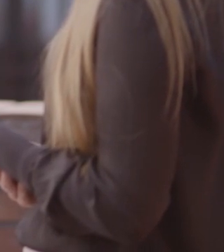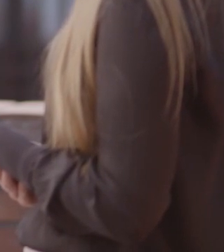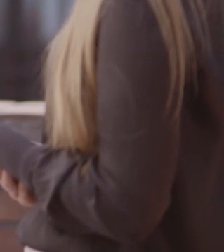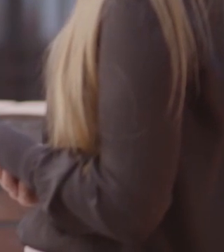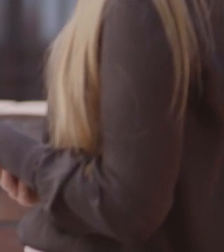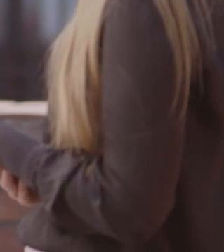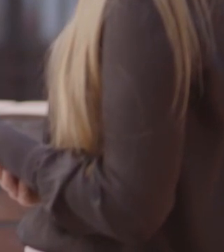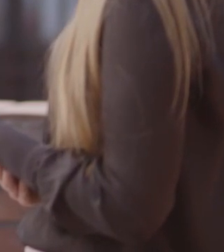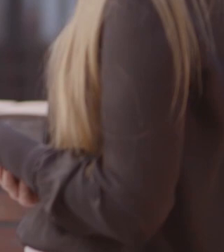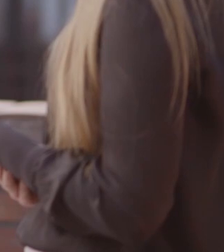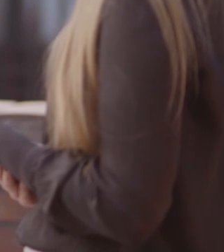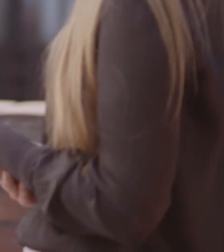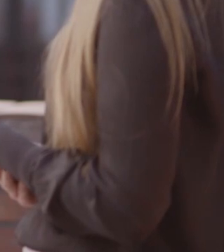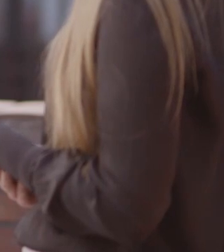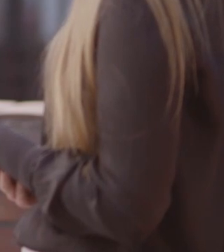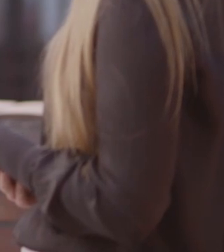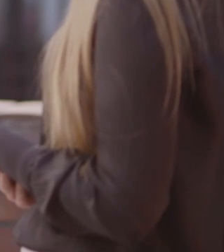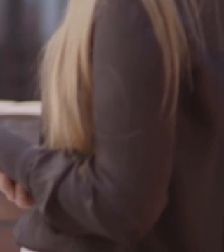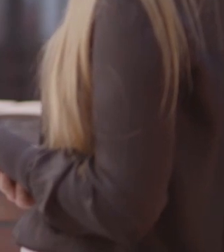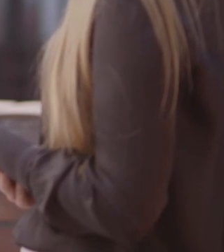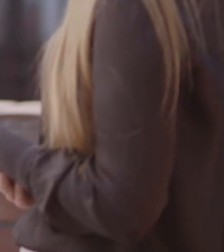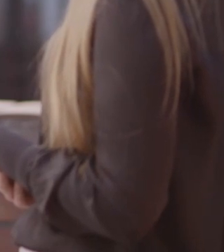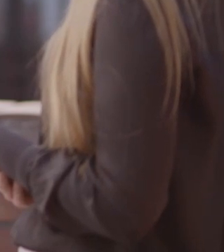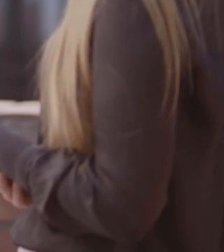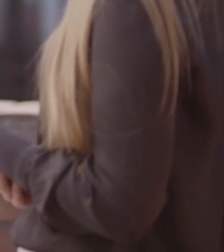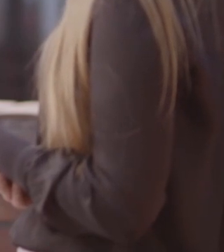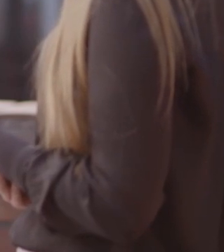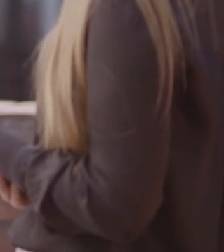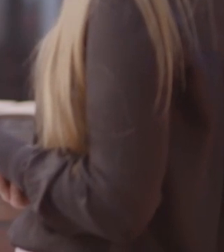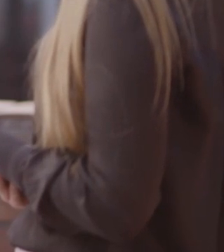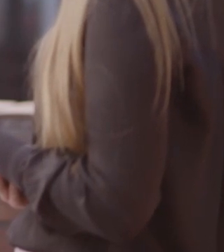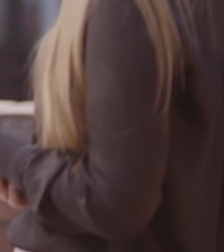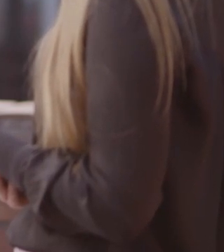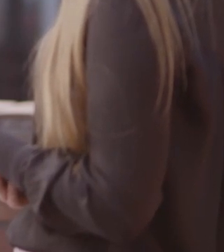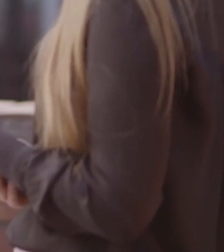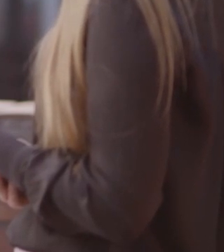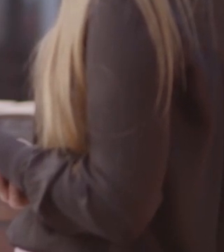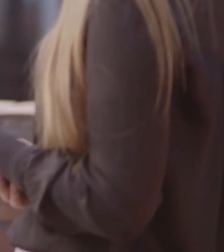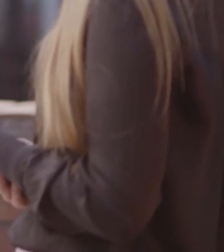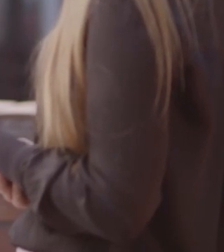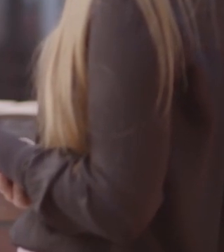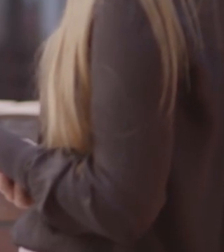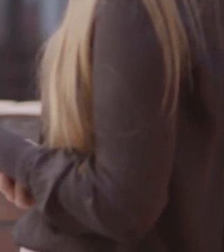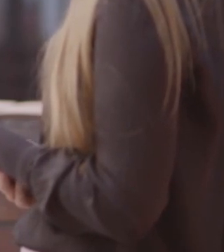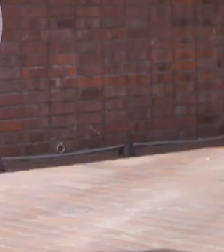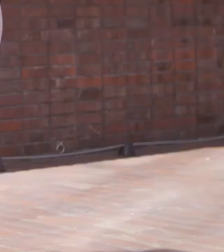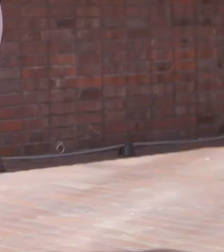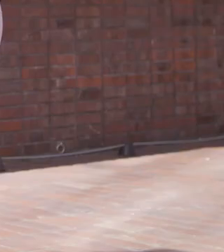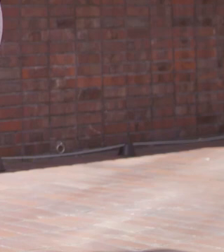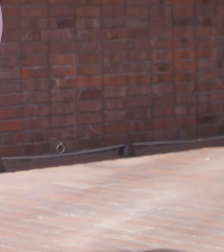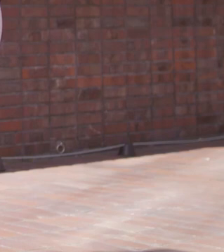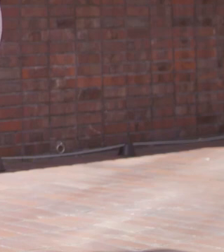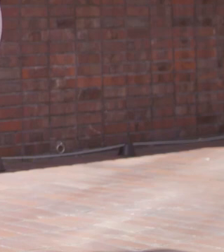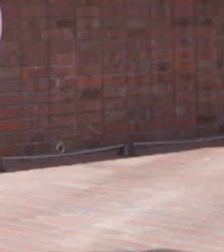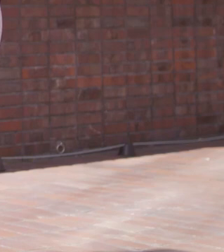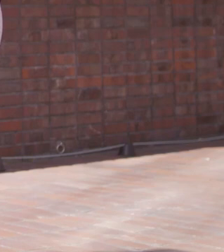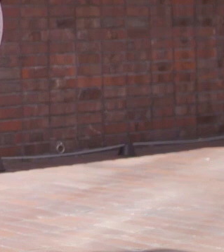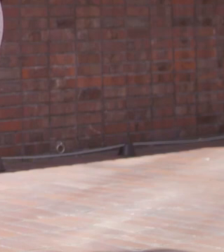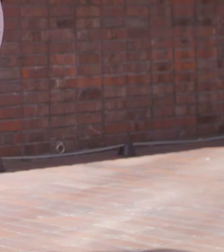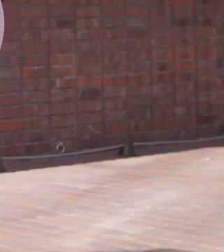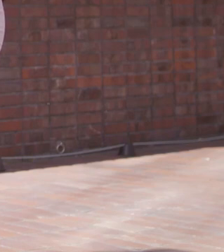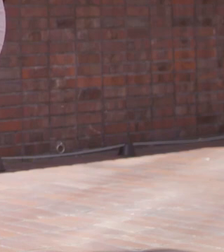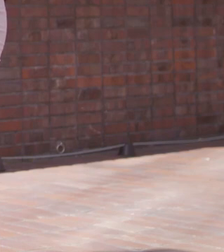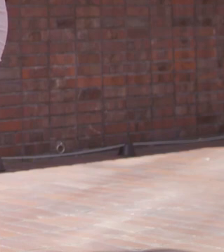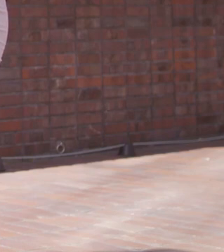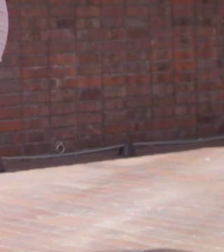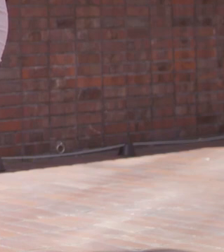takim przypadku wszystkie wnioski rozpatrywane są indywidualnie, gdyż bierzemy pod uwagę sytuację materialną studenta. Należy pamiętać, że takie wsparcie